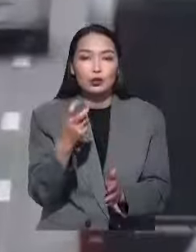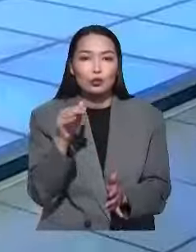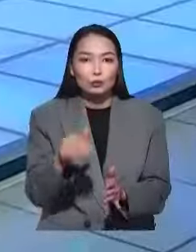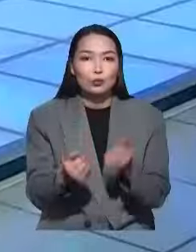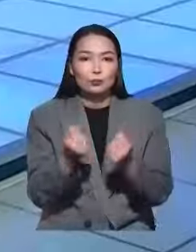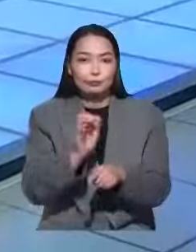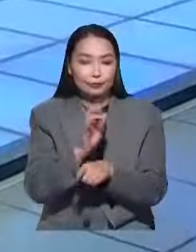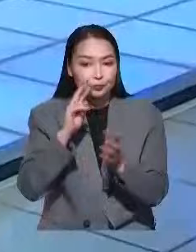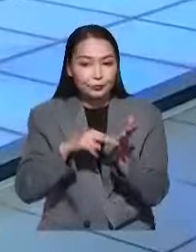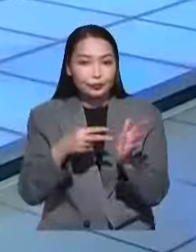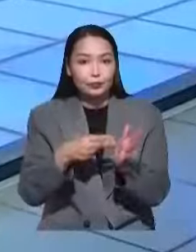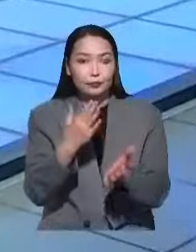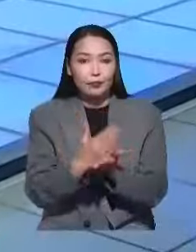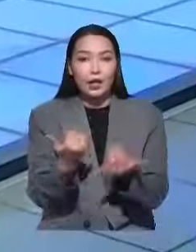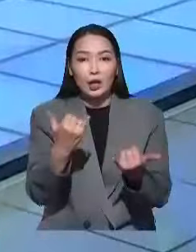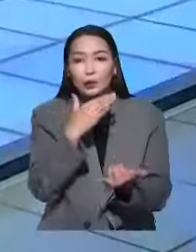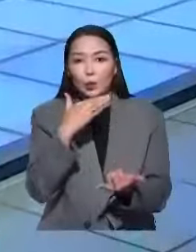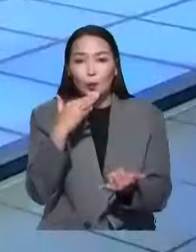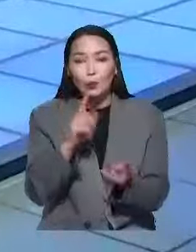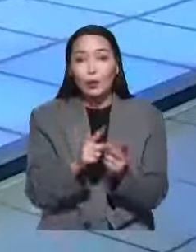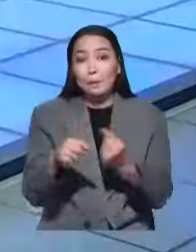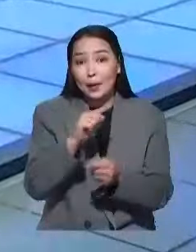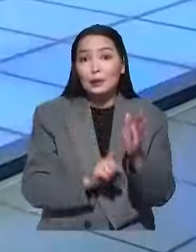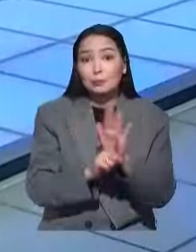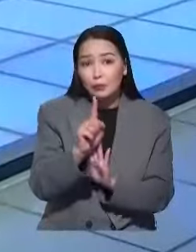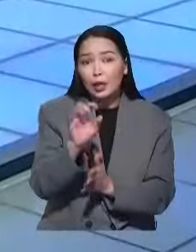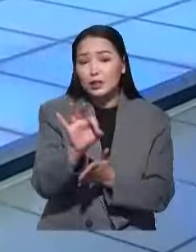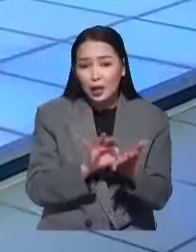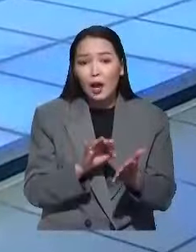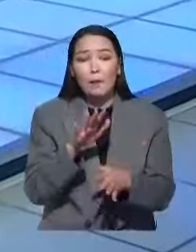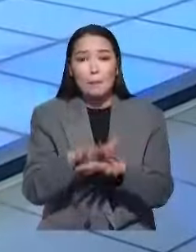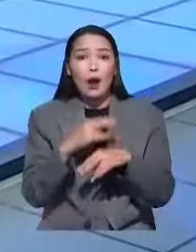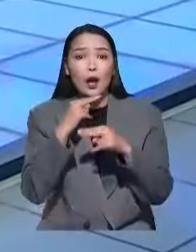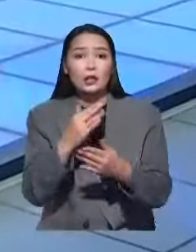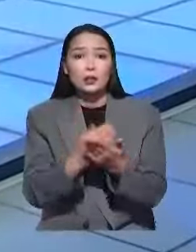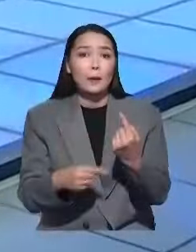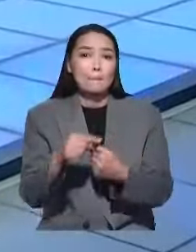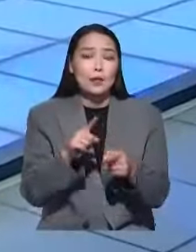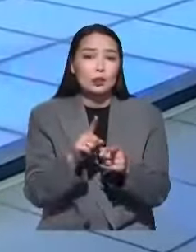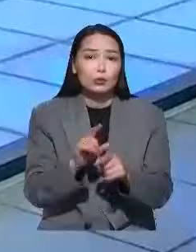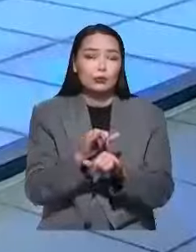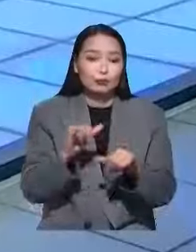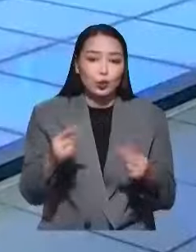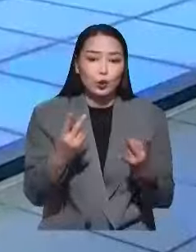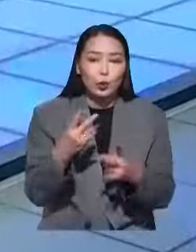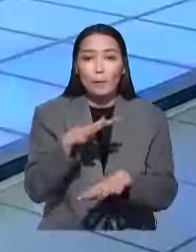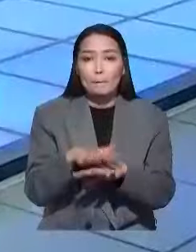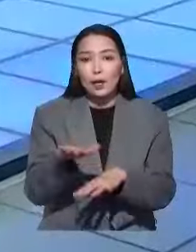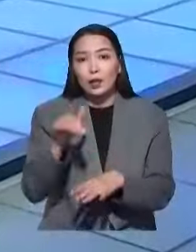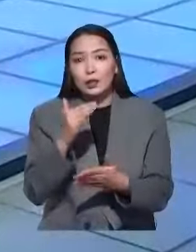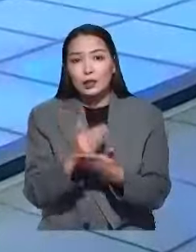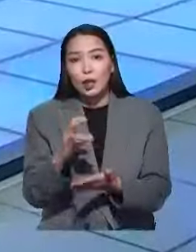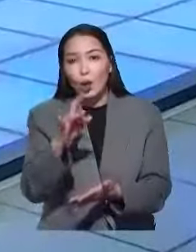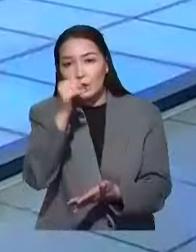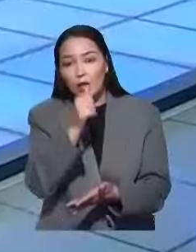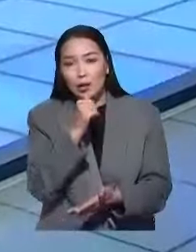отыр. Қазір көпшілік кәсіп бастаса бірден банкке жүгінетін болды. Бизнесін дөңгелету үшін несие алады. Биыл наурыз айында